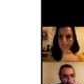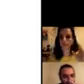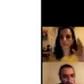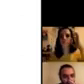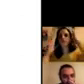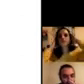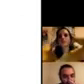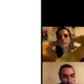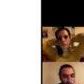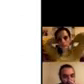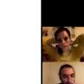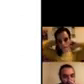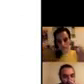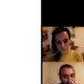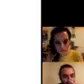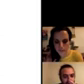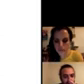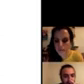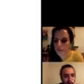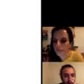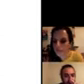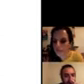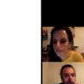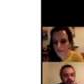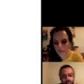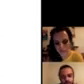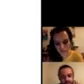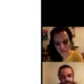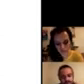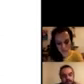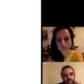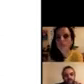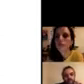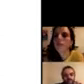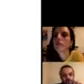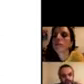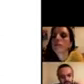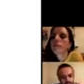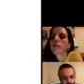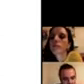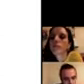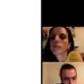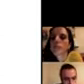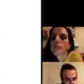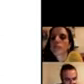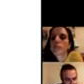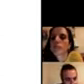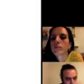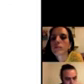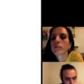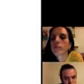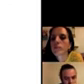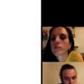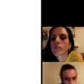zemindeki altıgenleri mesela değiştirerek yeşil zemin mi sert zemin mi olabileceğine karar verebiliyor katılımcılar.